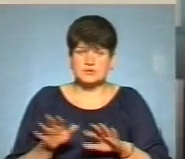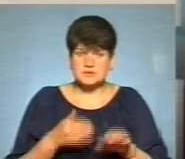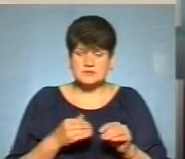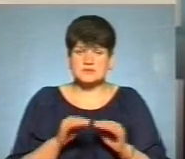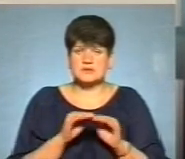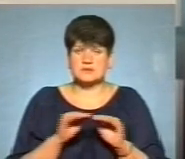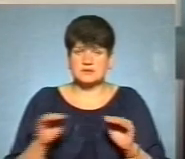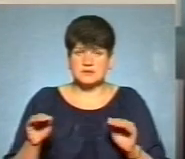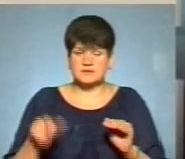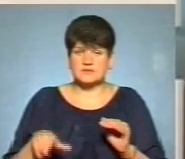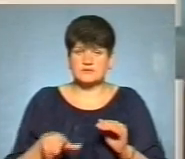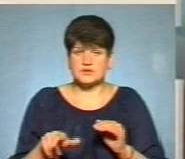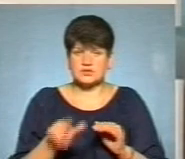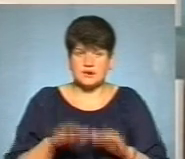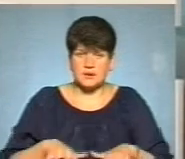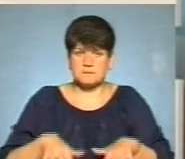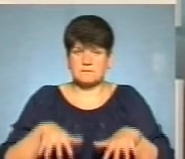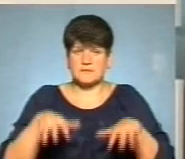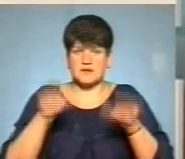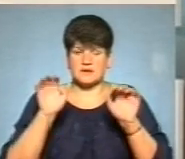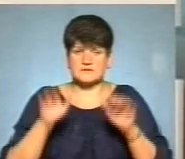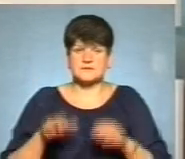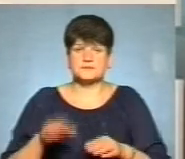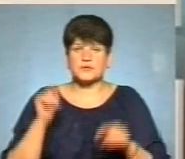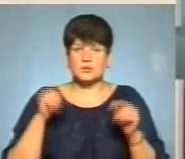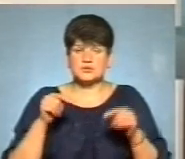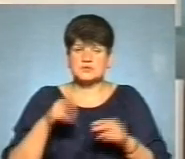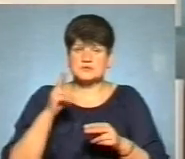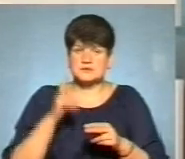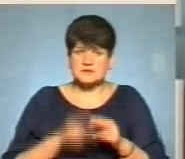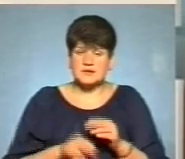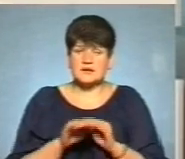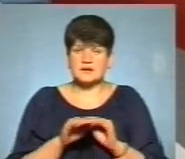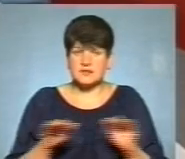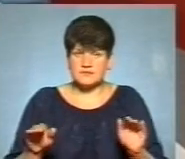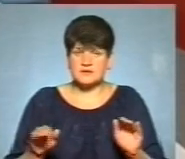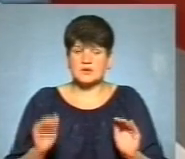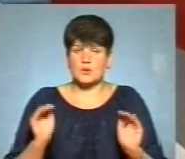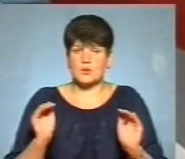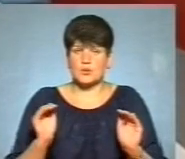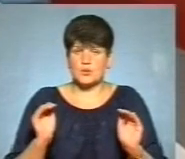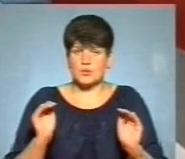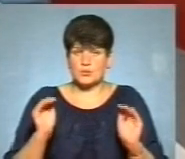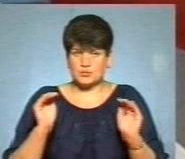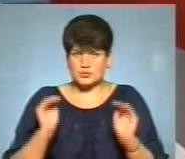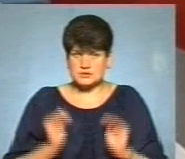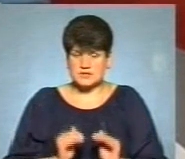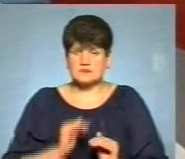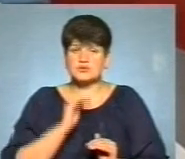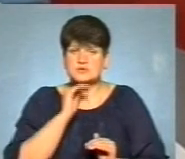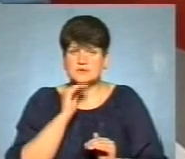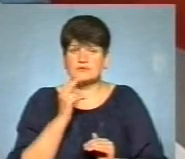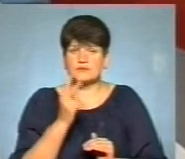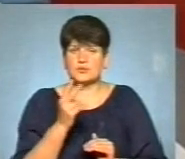рівень в річках різко піднявся, дощі завершилися, рівень опускається, і достатньо